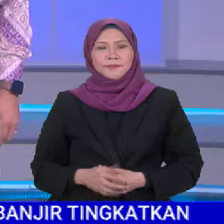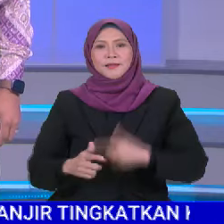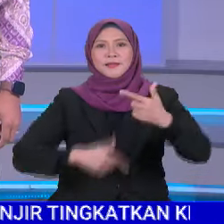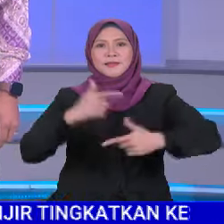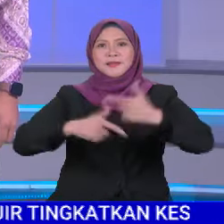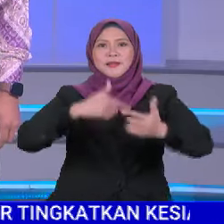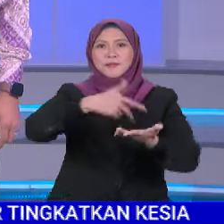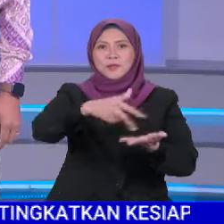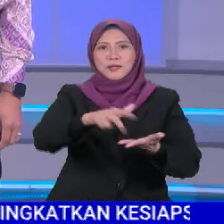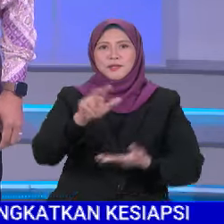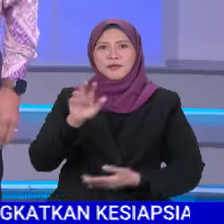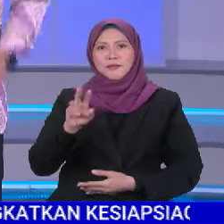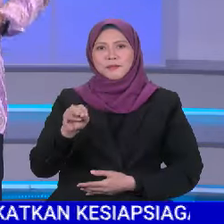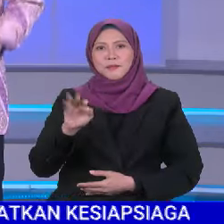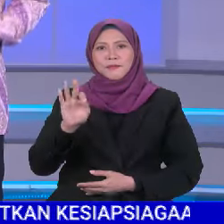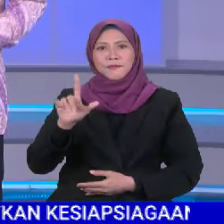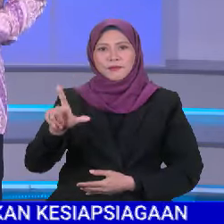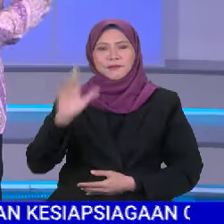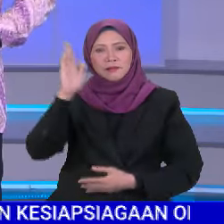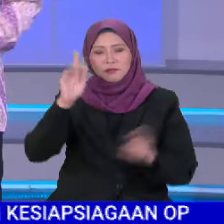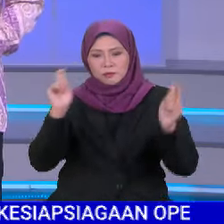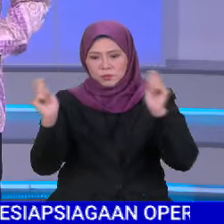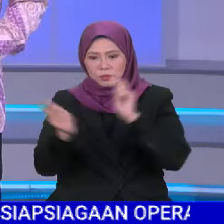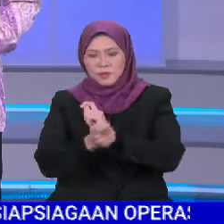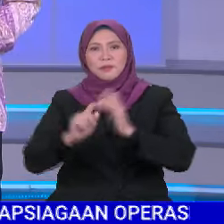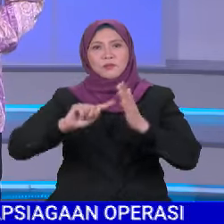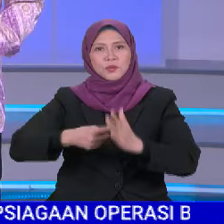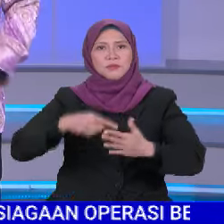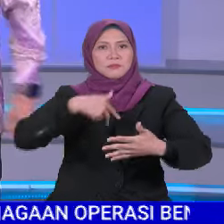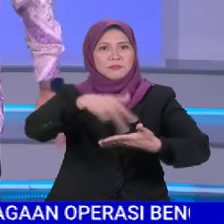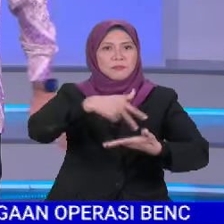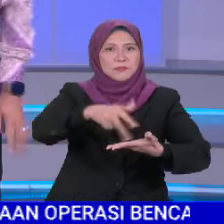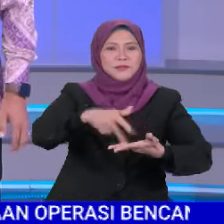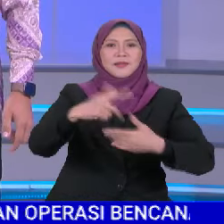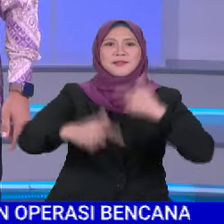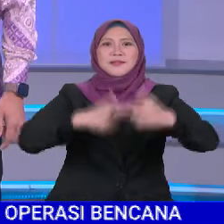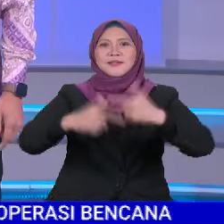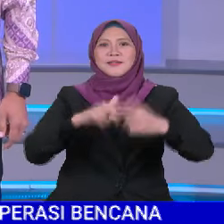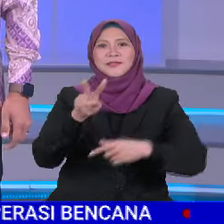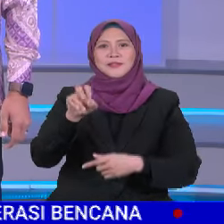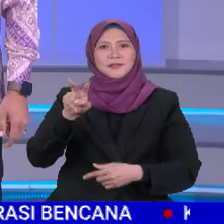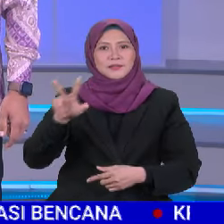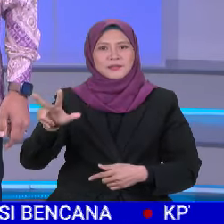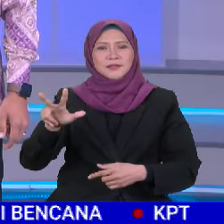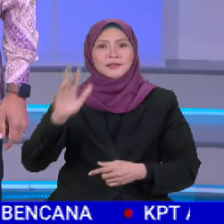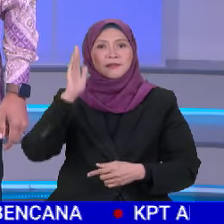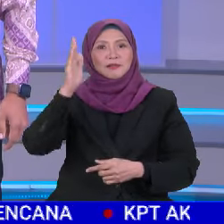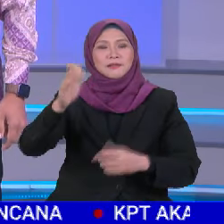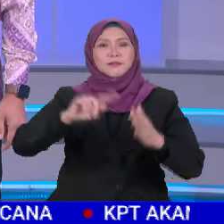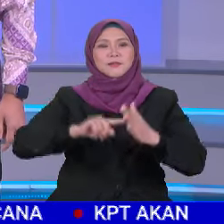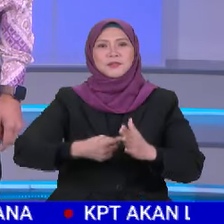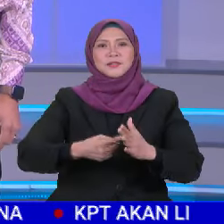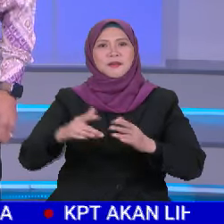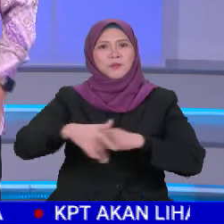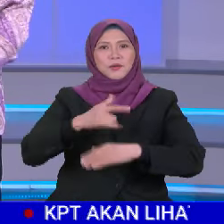Liga Bola Sepak Malaysia MFL akan melakukan perubahan waktu sepak bola perlawanan Liga Malaysia 2023 yang akan